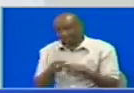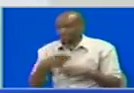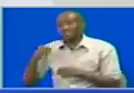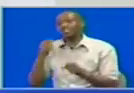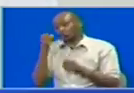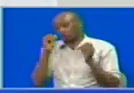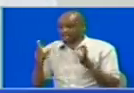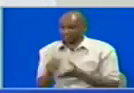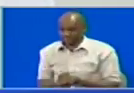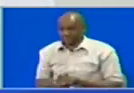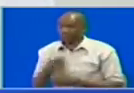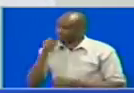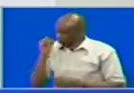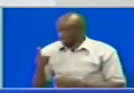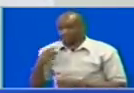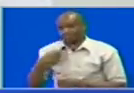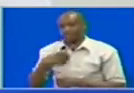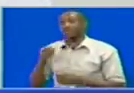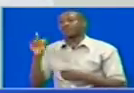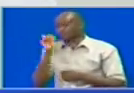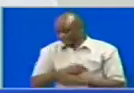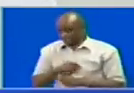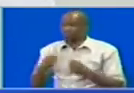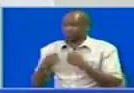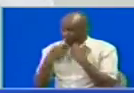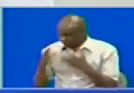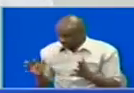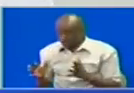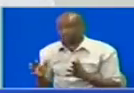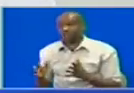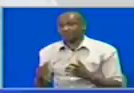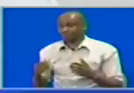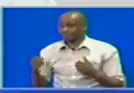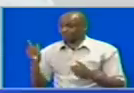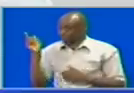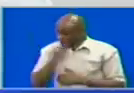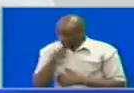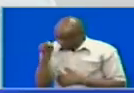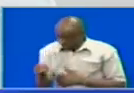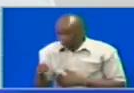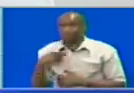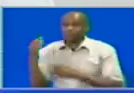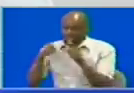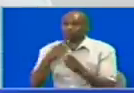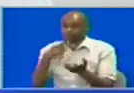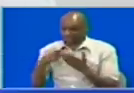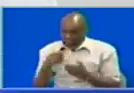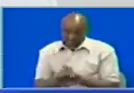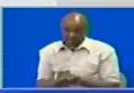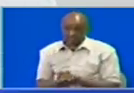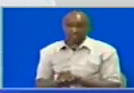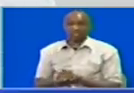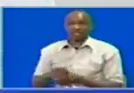hiyo. Nikamwambia acha nimalize mechi nipe wakati nimalize mechi yale. Nchi yangu inakuja mwanzo. Acha